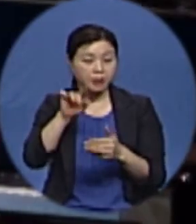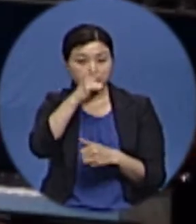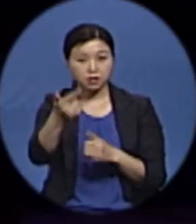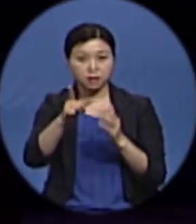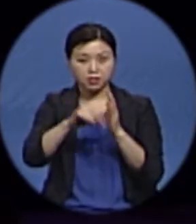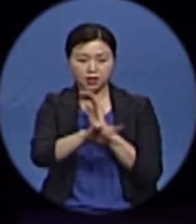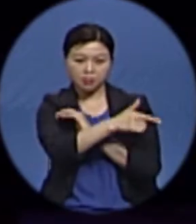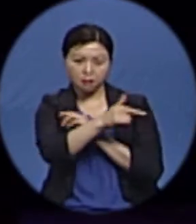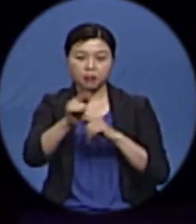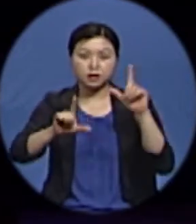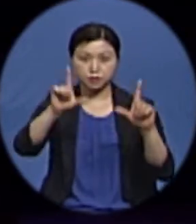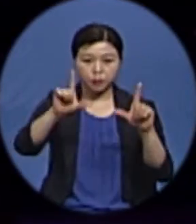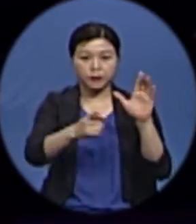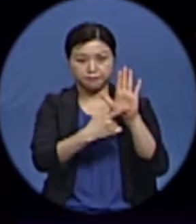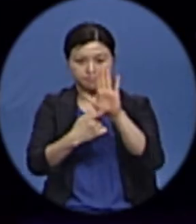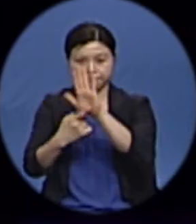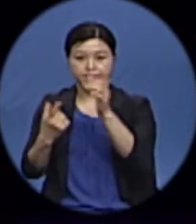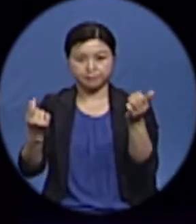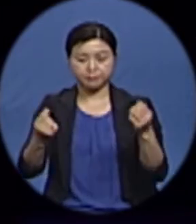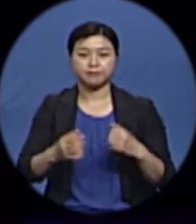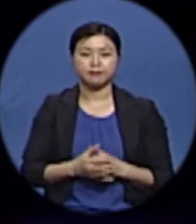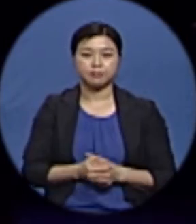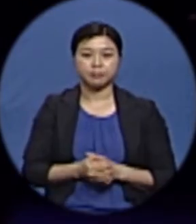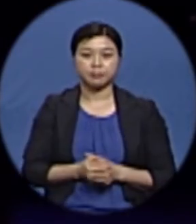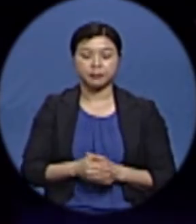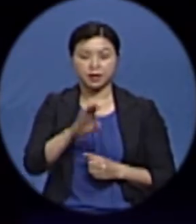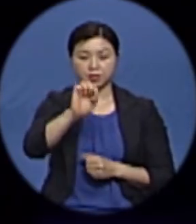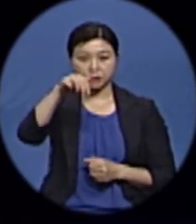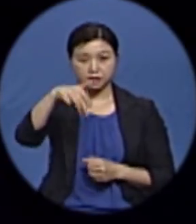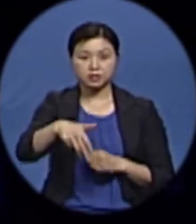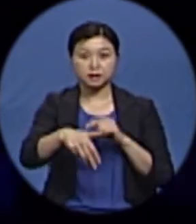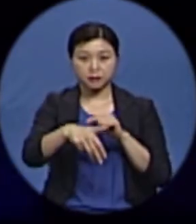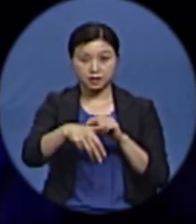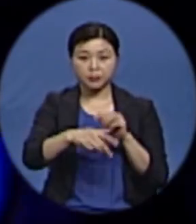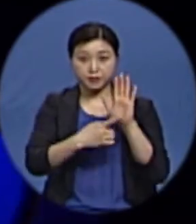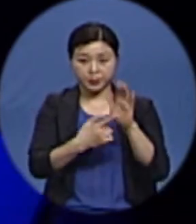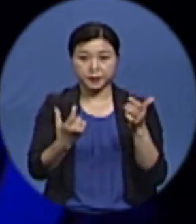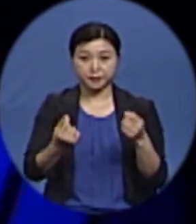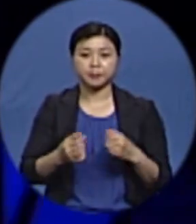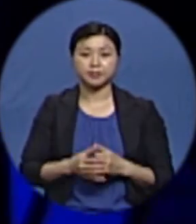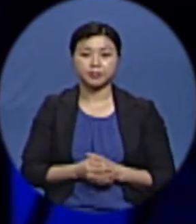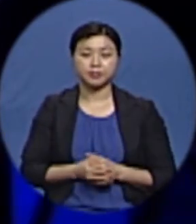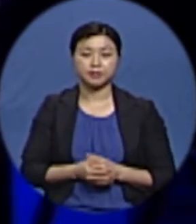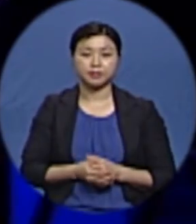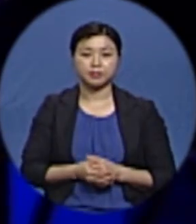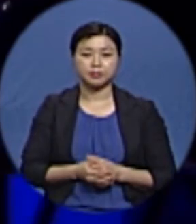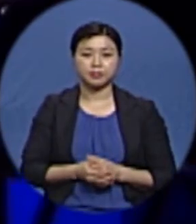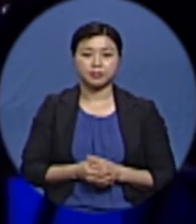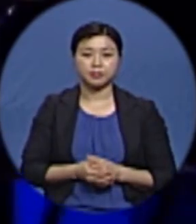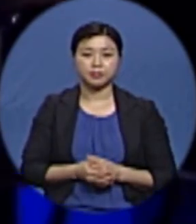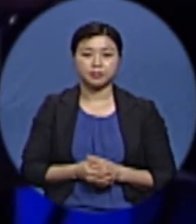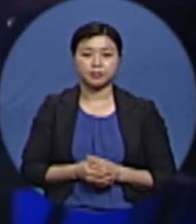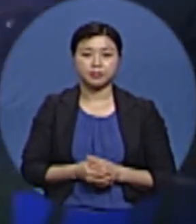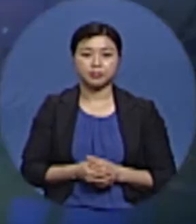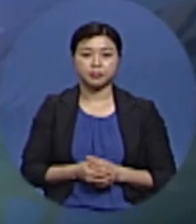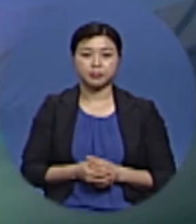장르의 품격 있는 공연을 펼칩니다. 평창에서 복지TV 강원방송 이정희입니다.